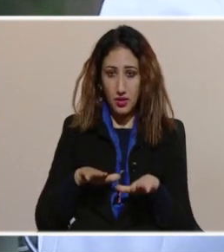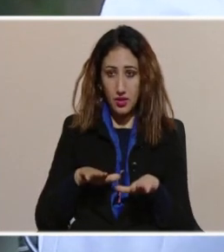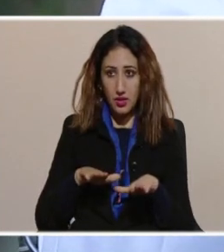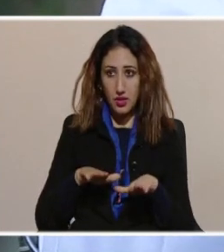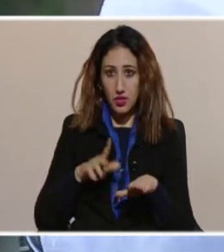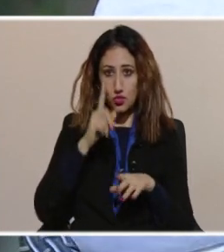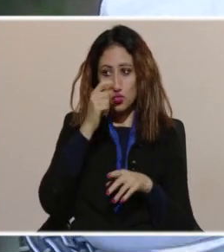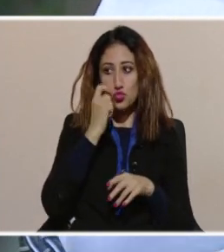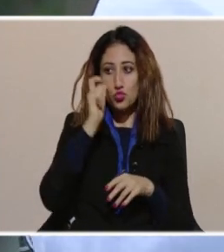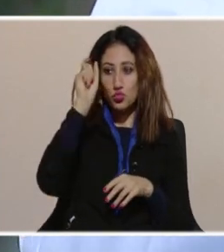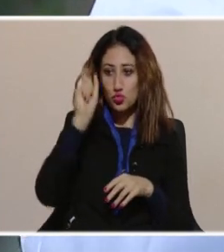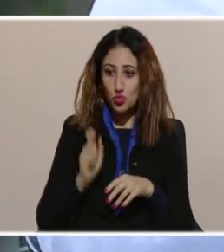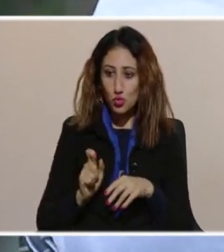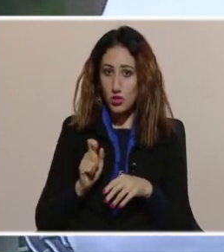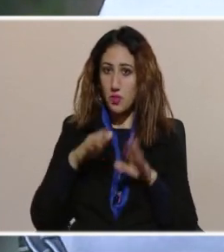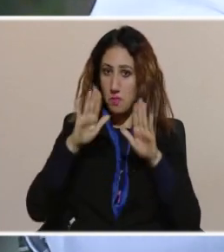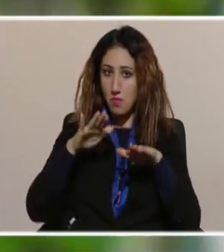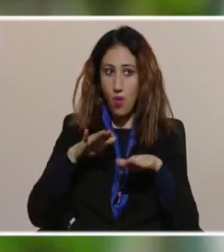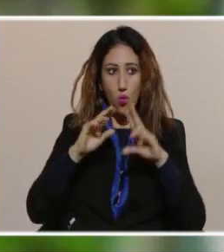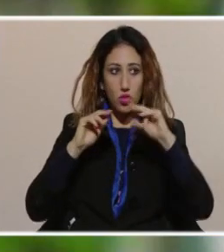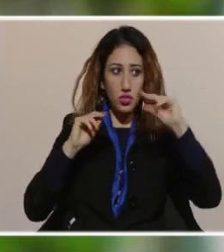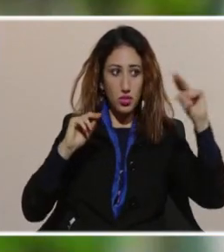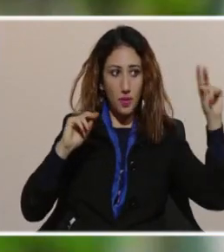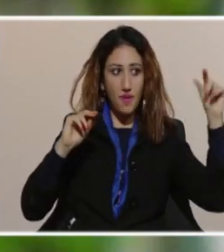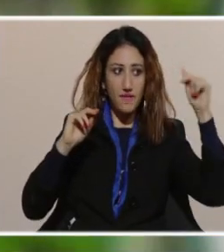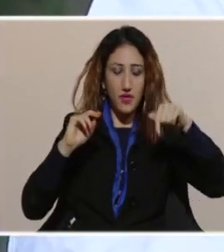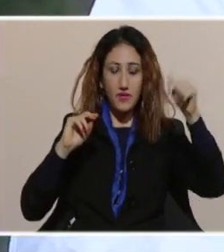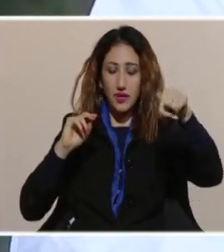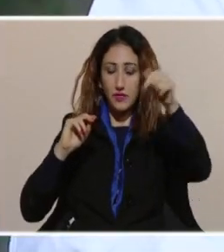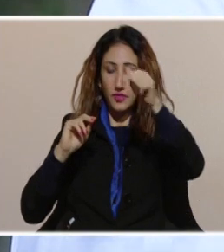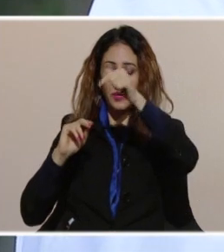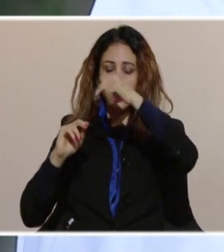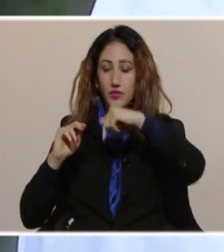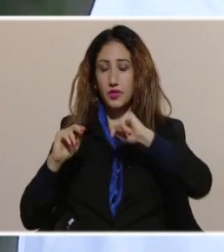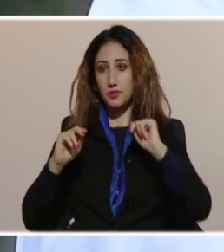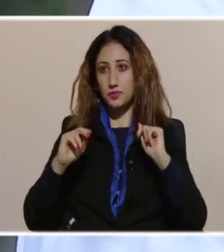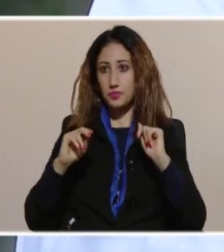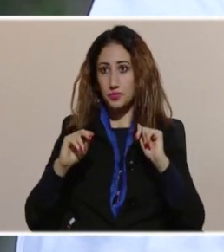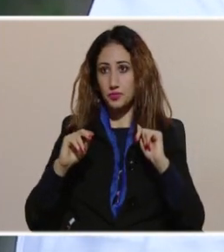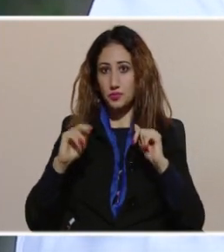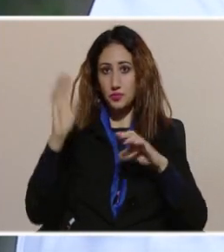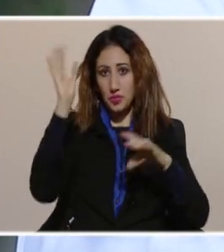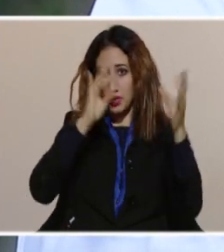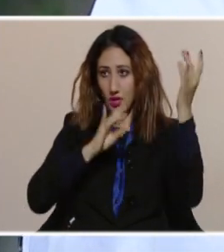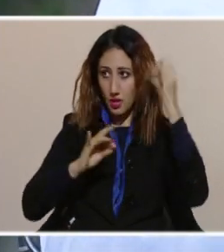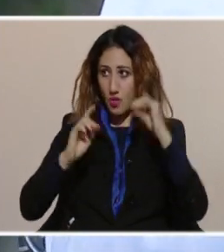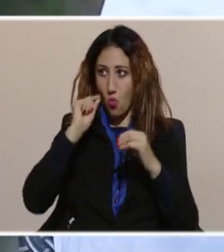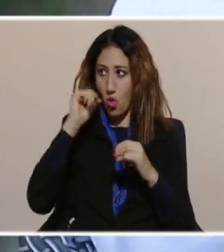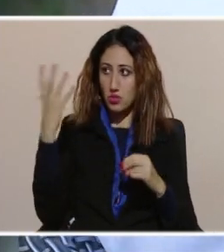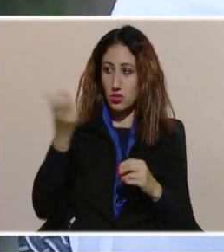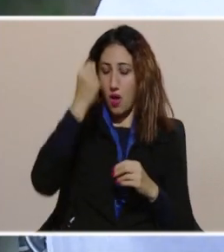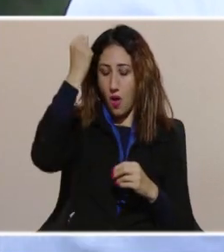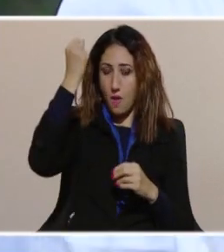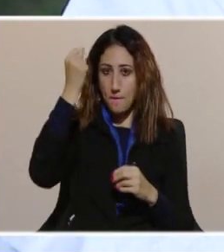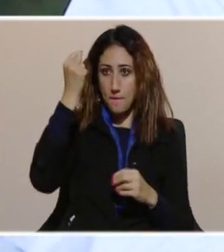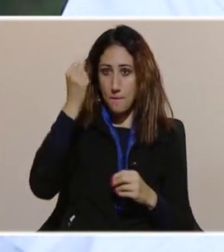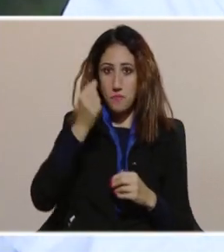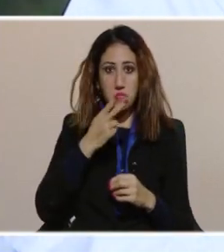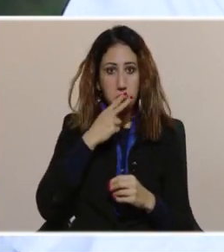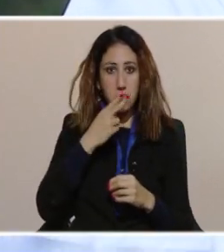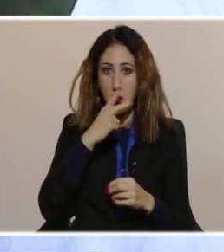حامد لا موجوده، وكان ليا اصحاب شفتها عندهم طبعا، اصحاب ملاهي ليليه وكده، ما بيشربوش